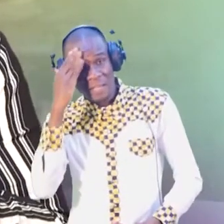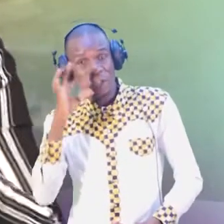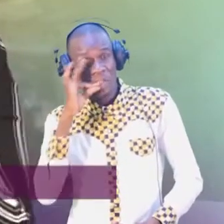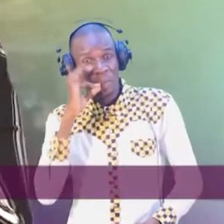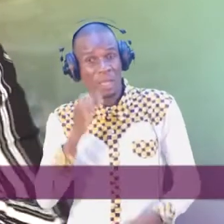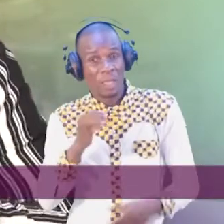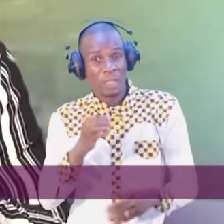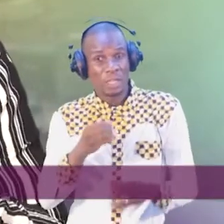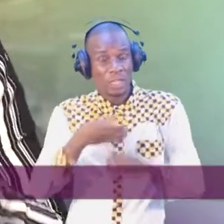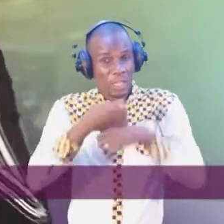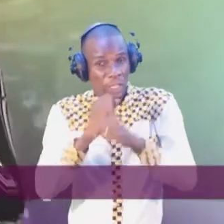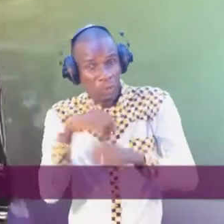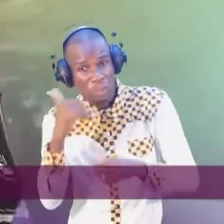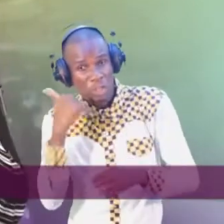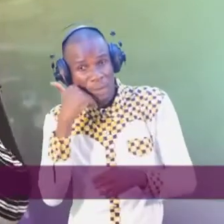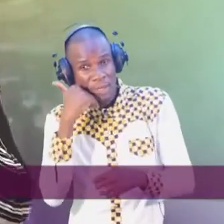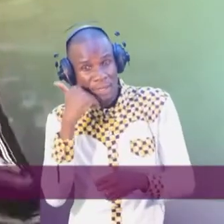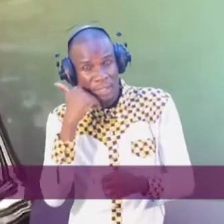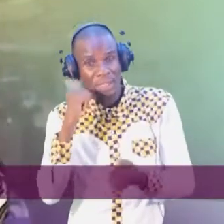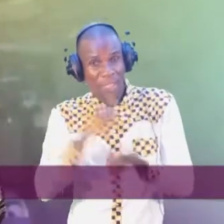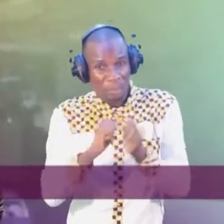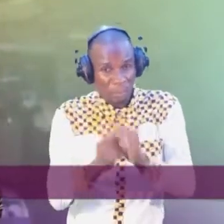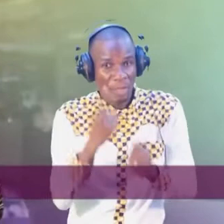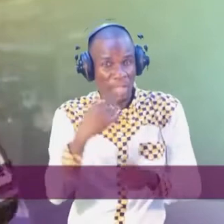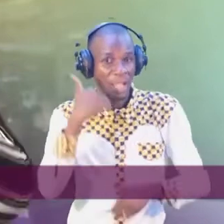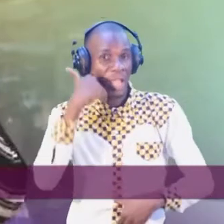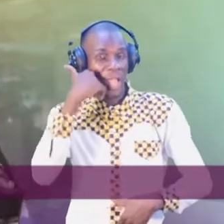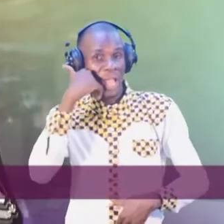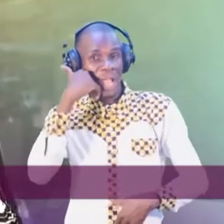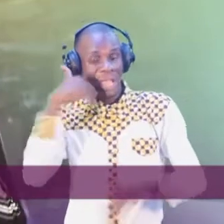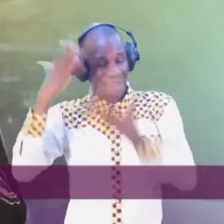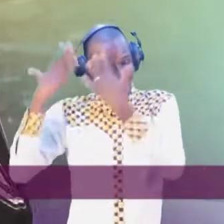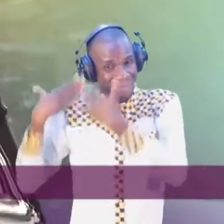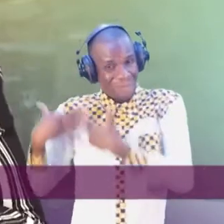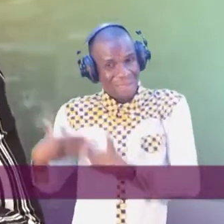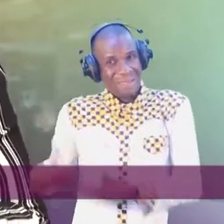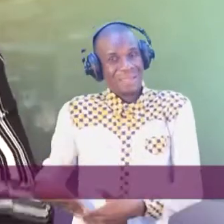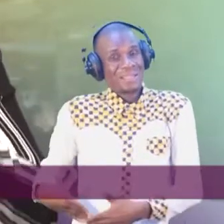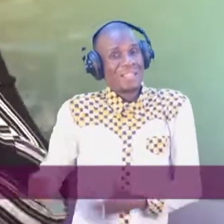mobimba ekoyoka yango mpe ekoningana na yango. Motema ekobeta